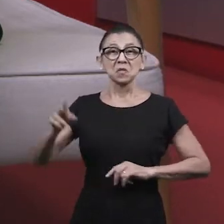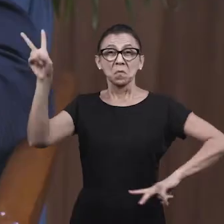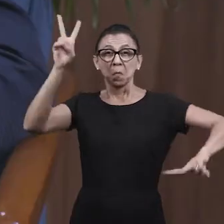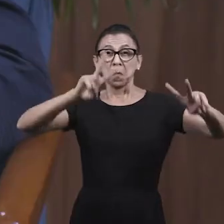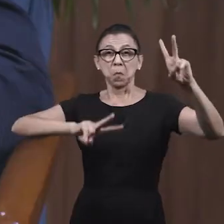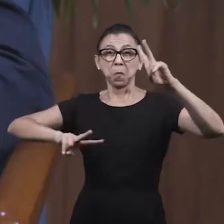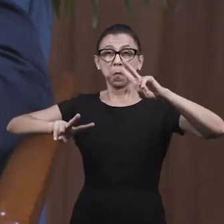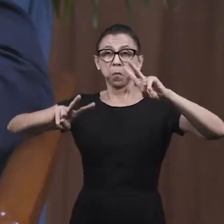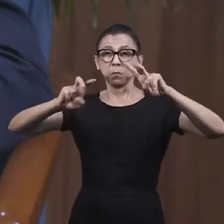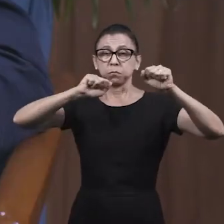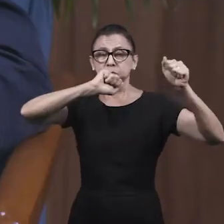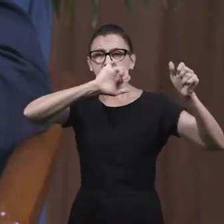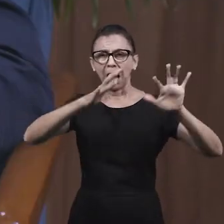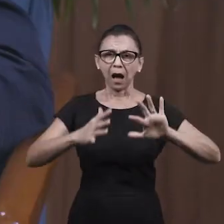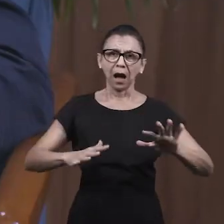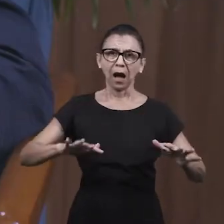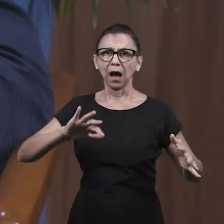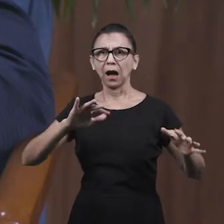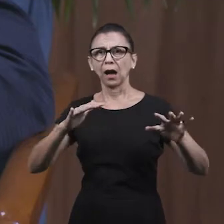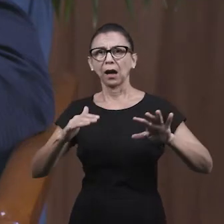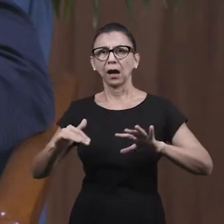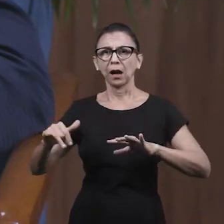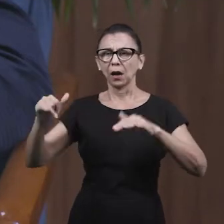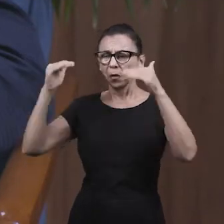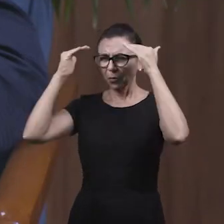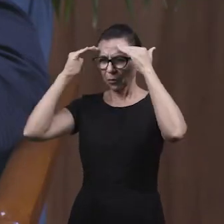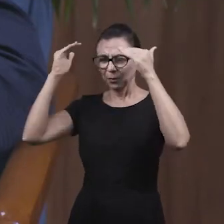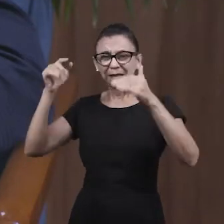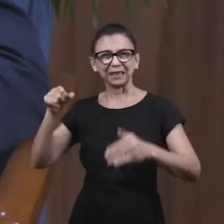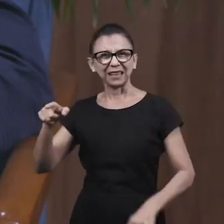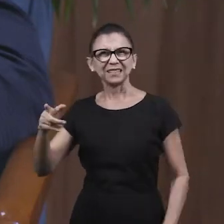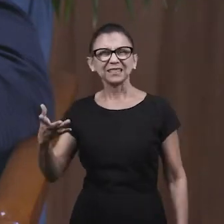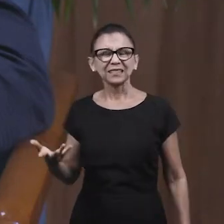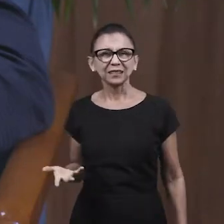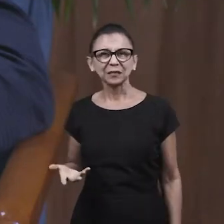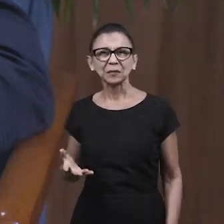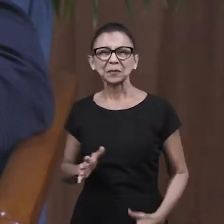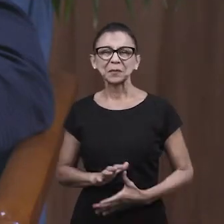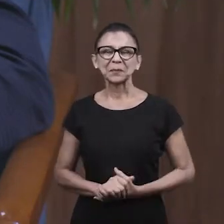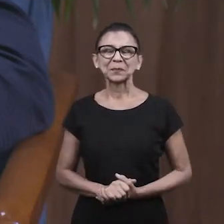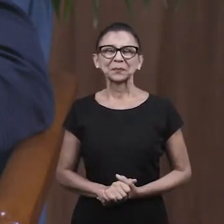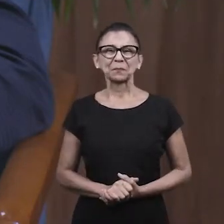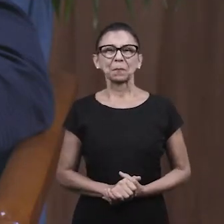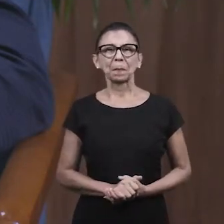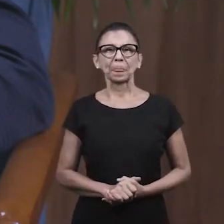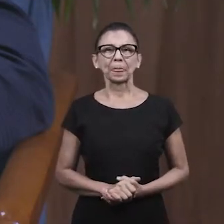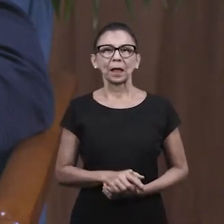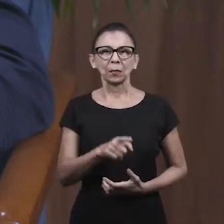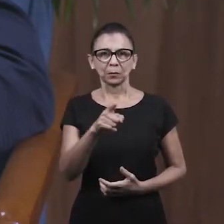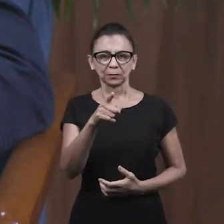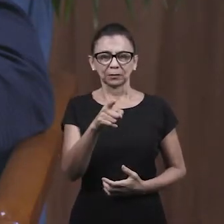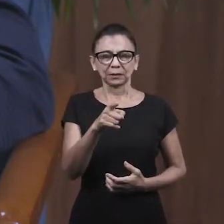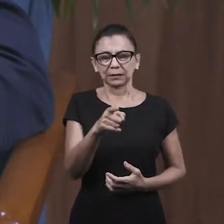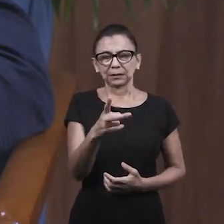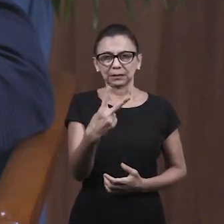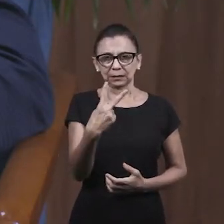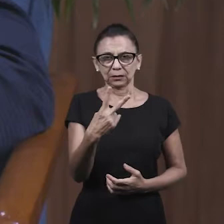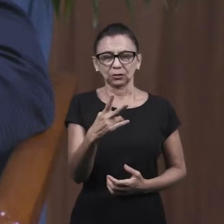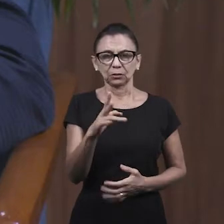était Jésus, n'est-ce pas? Donc, qui est celui-là? Qui même le vent et la mer